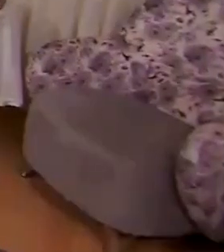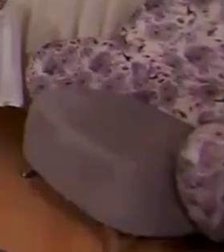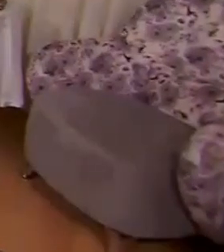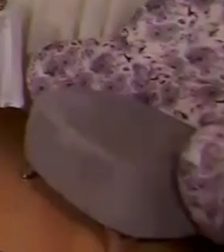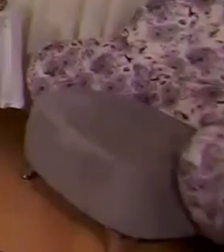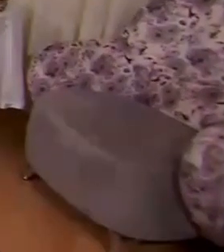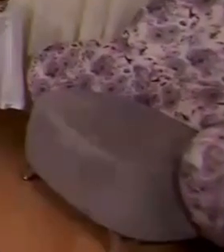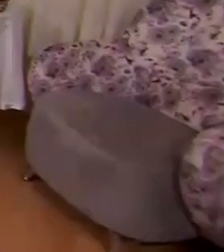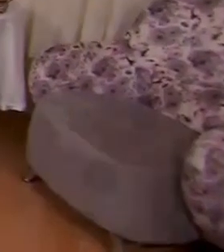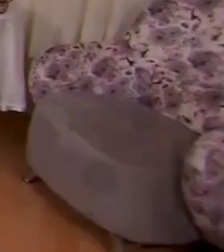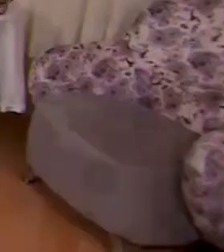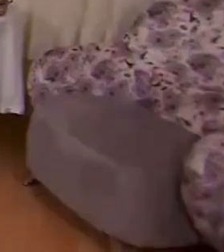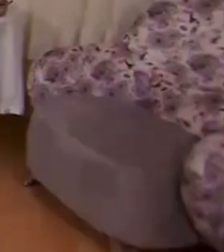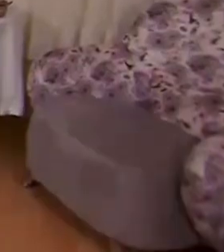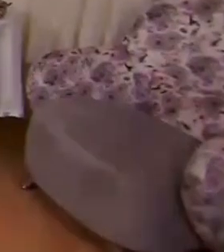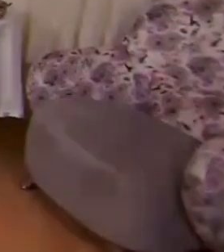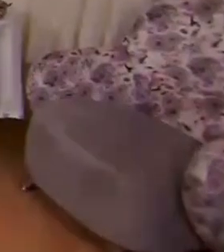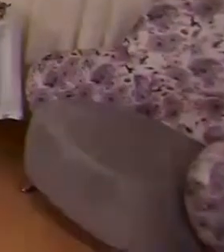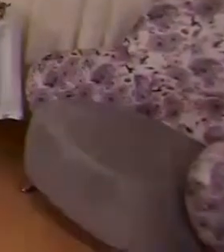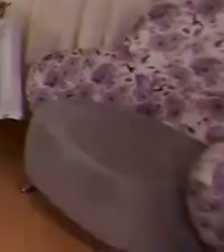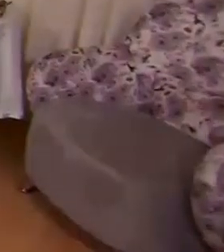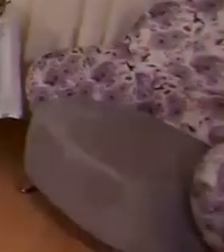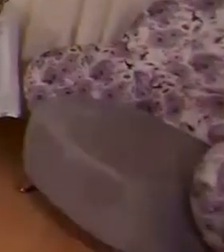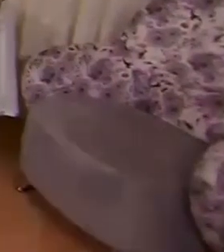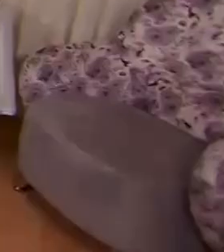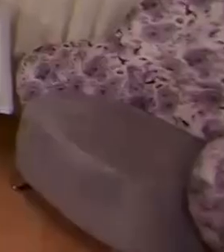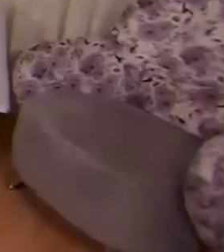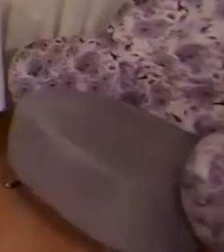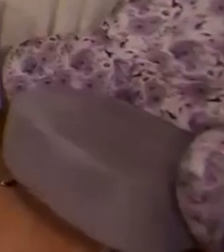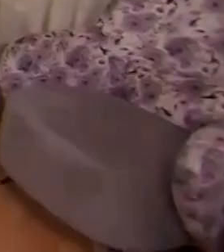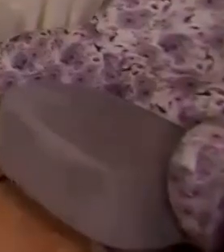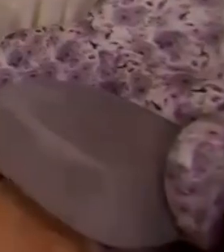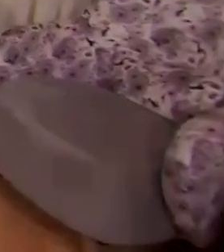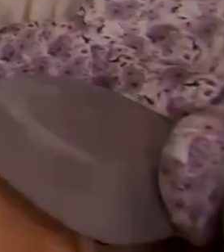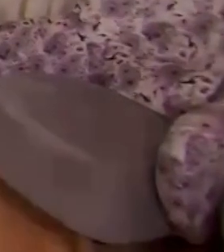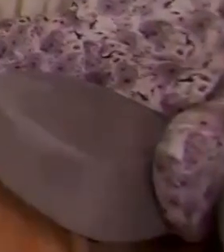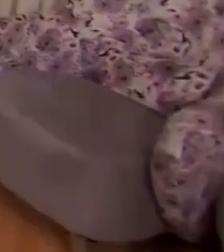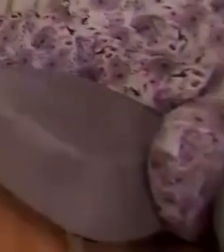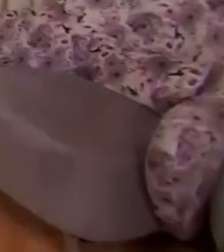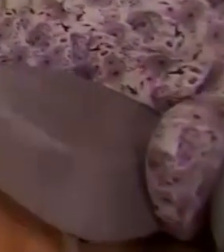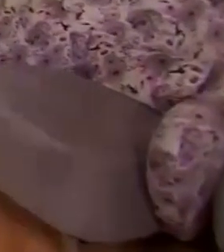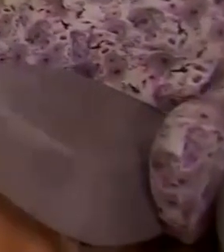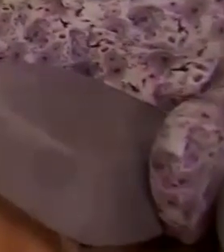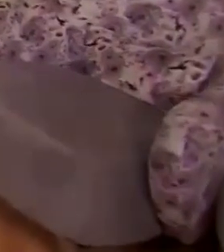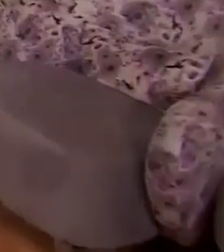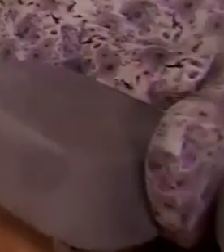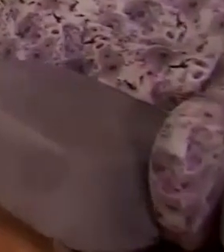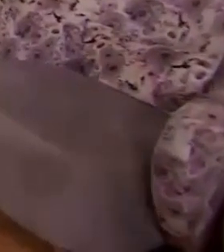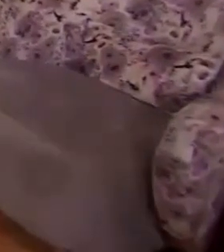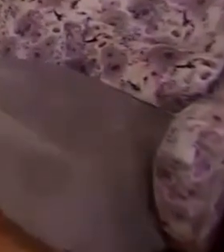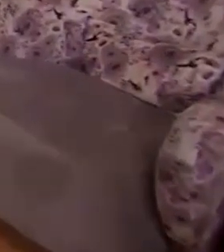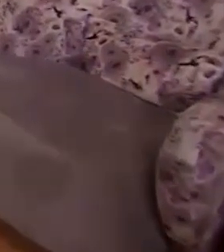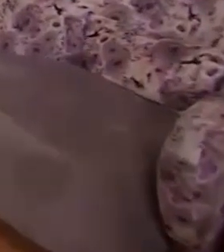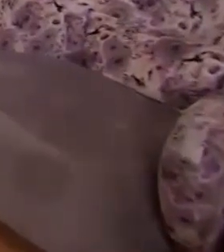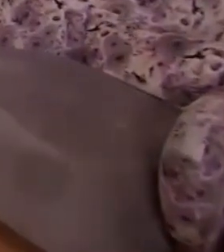Kargo görevlisi müştemilata girdi ve holde duran koliyi alıp çıktı. Junior'ın hazırladığı içi kitap dolu koli salonda